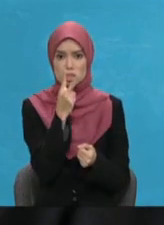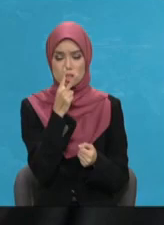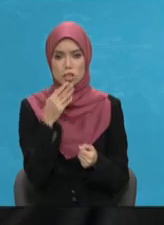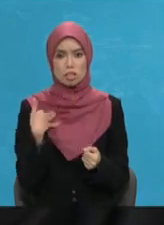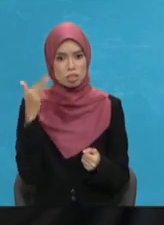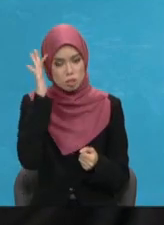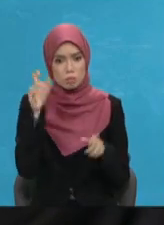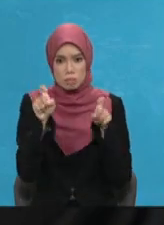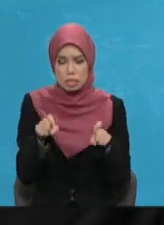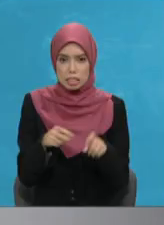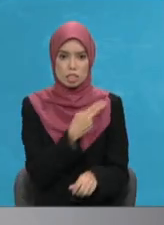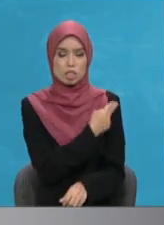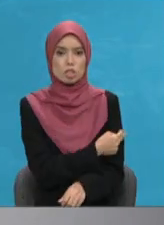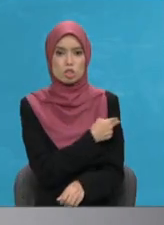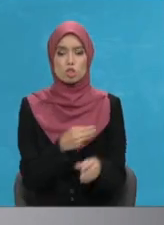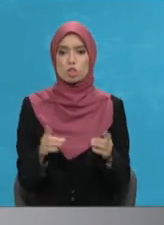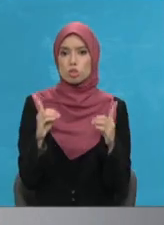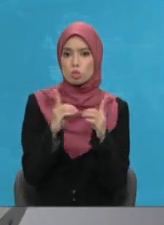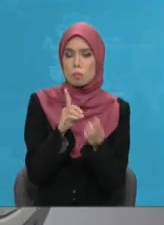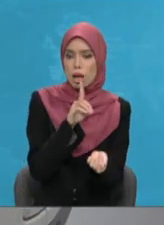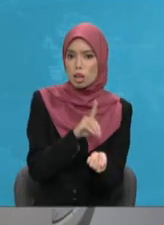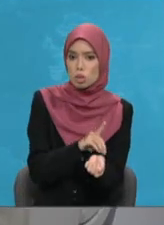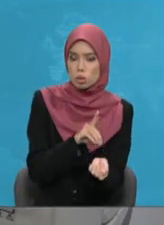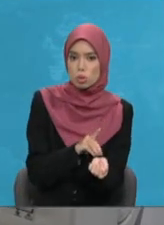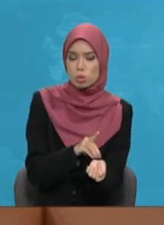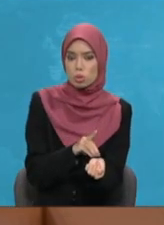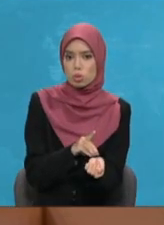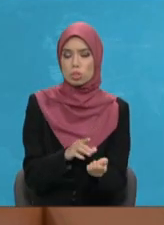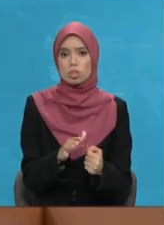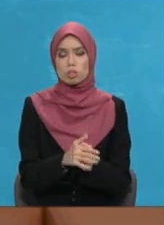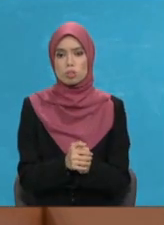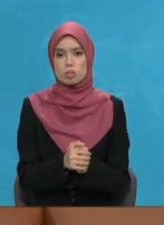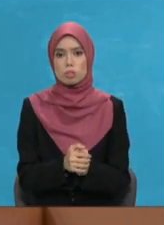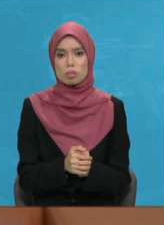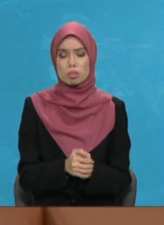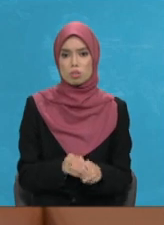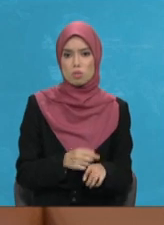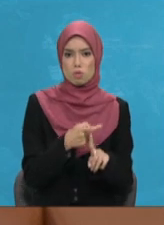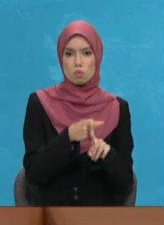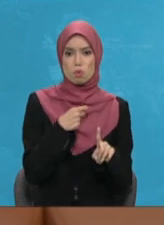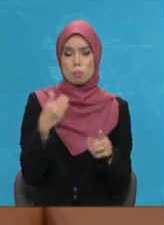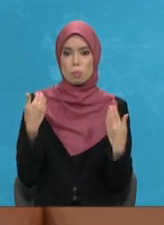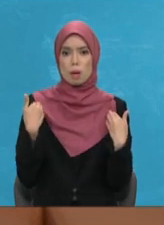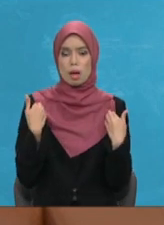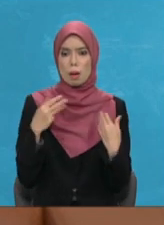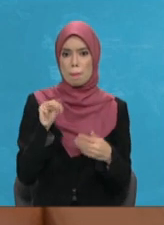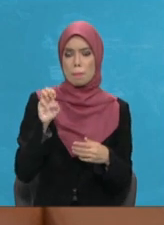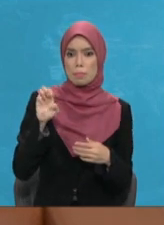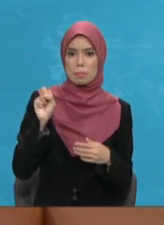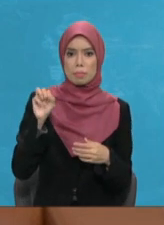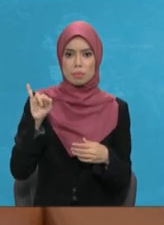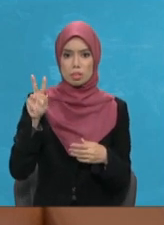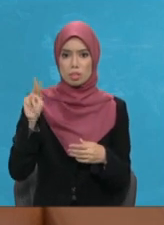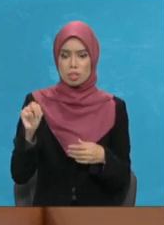perlu pemeriksaan pemeriksaan dan dari mesin memogram alternakan